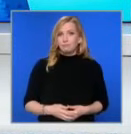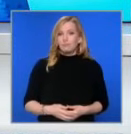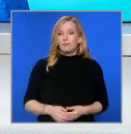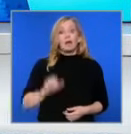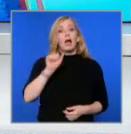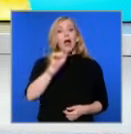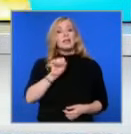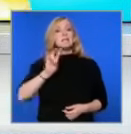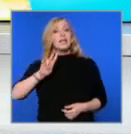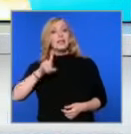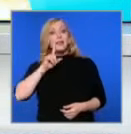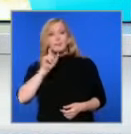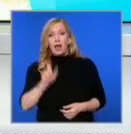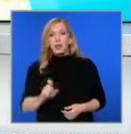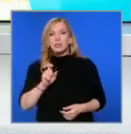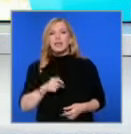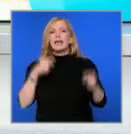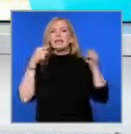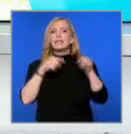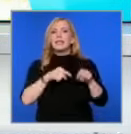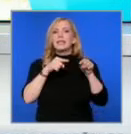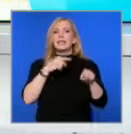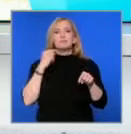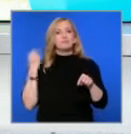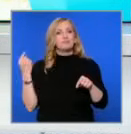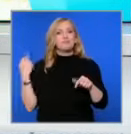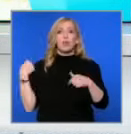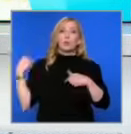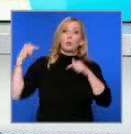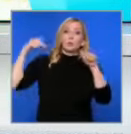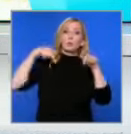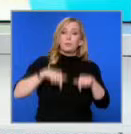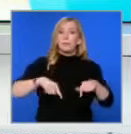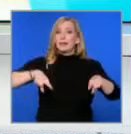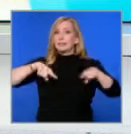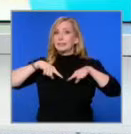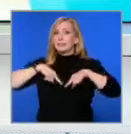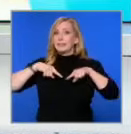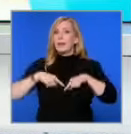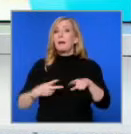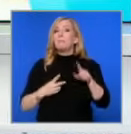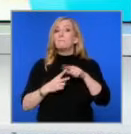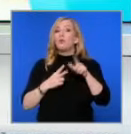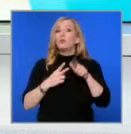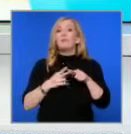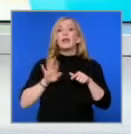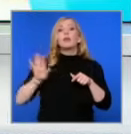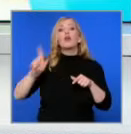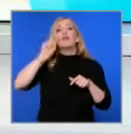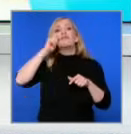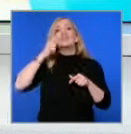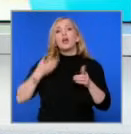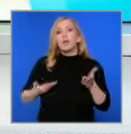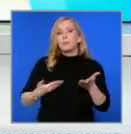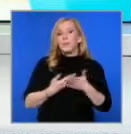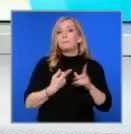Алексей Навални, най-яркият критик на Кремъл, се яви днес пред Руския върховен съд по две свои жалби. Едната се